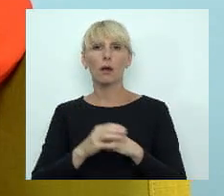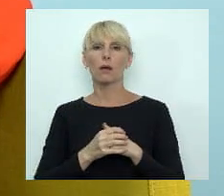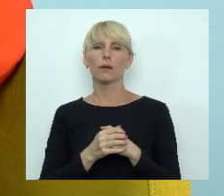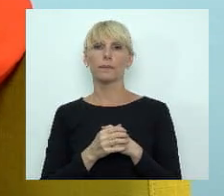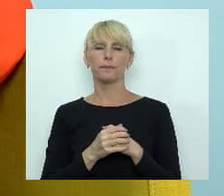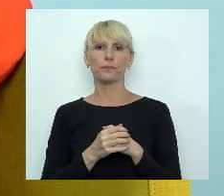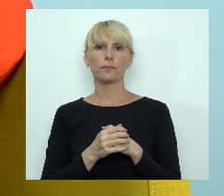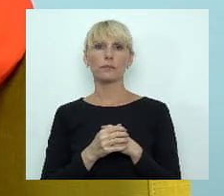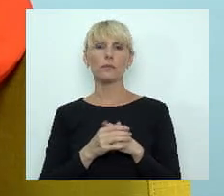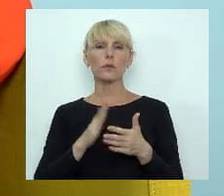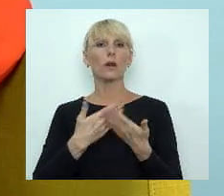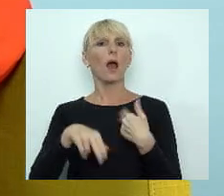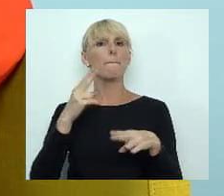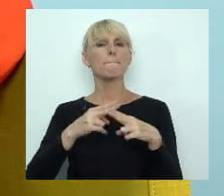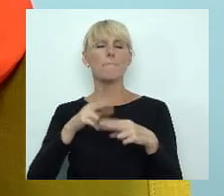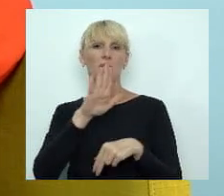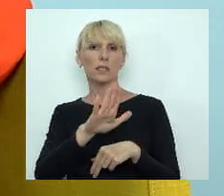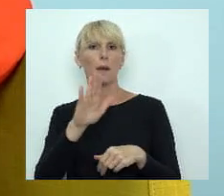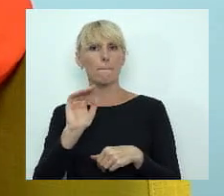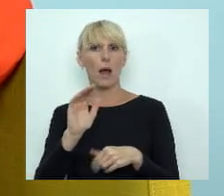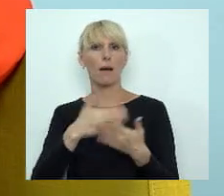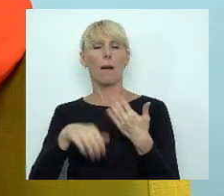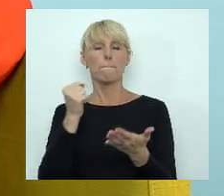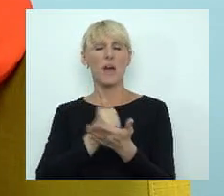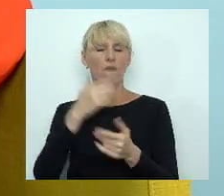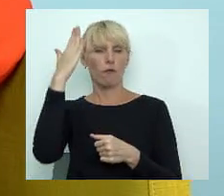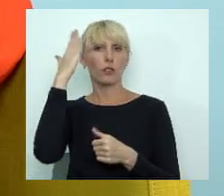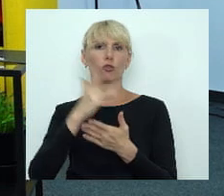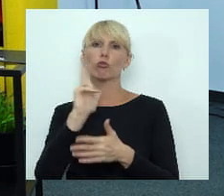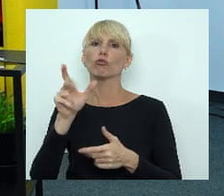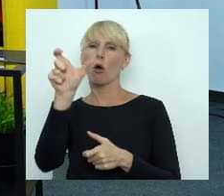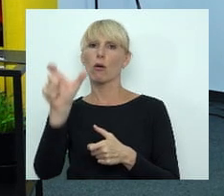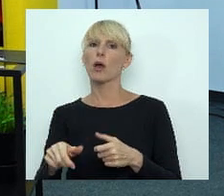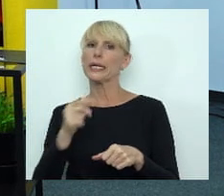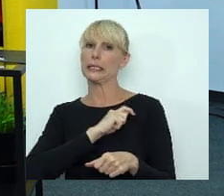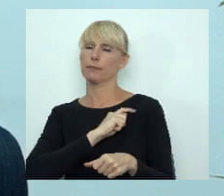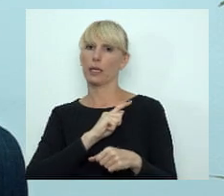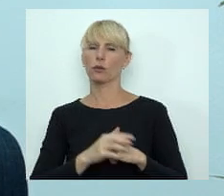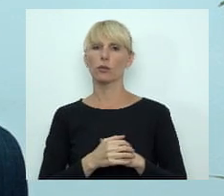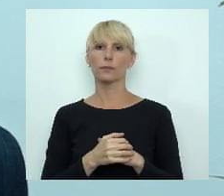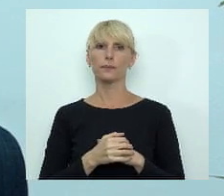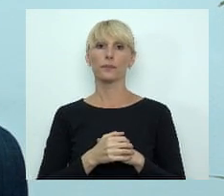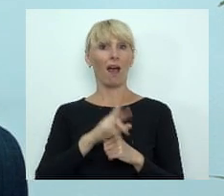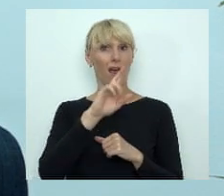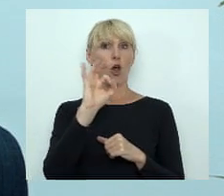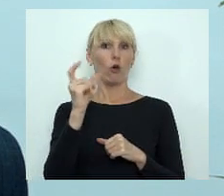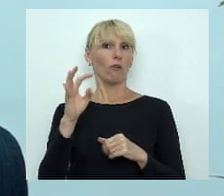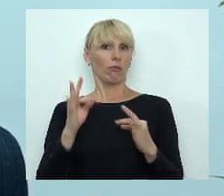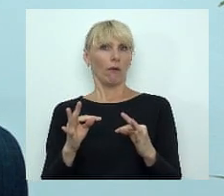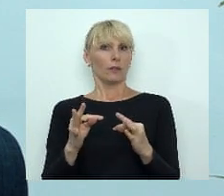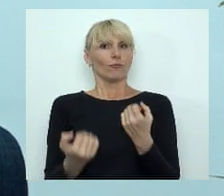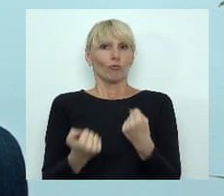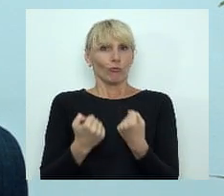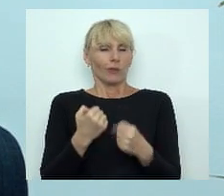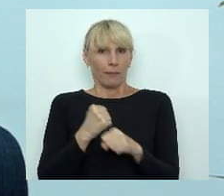więc absolutnie pacjent ma prawo wiedzieć, kto jest inspektorem ochrony danych. A czy RODO w jakiś sposób utrudnia pracę teraz w placówkach medycznych